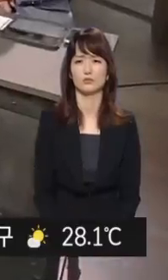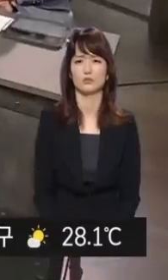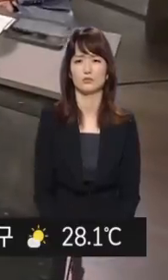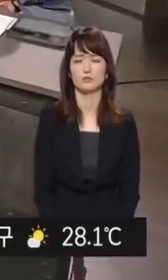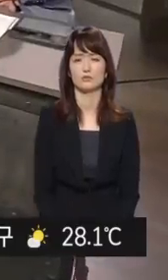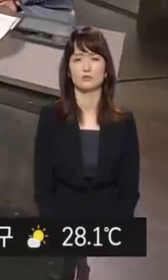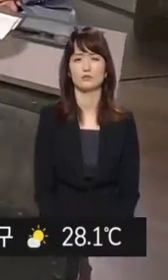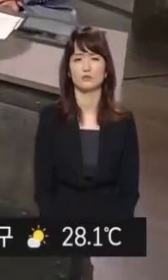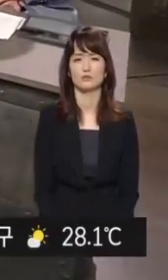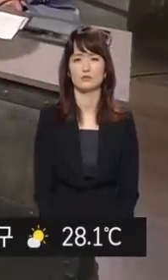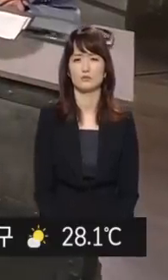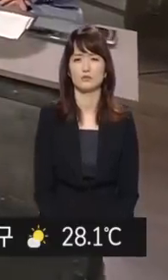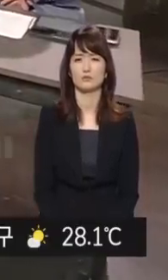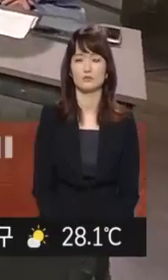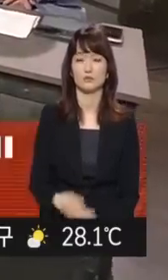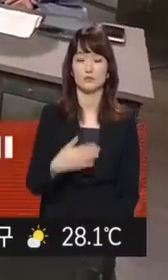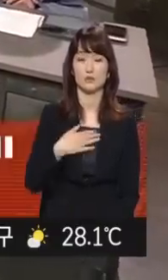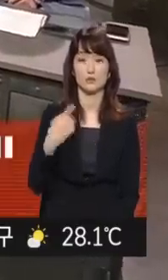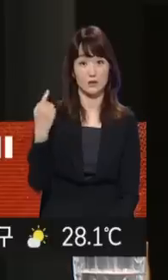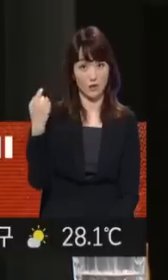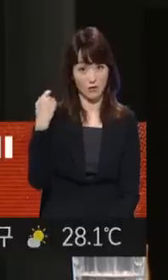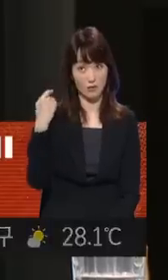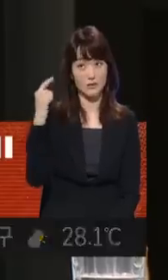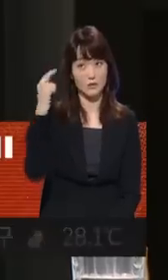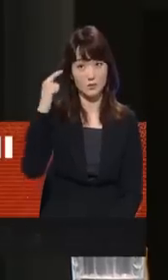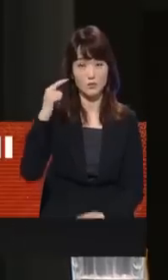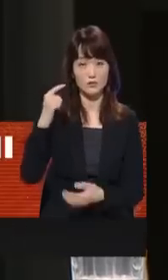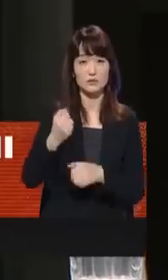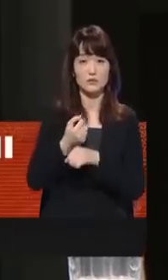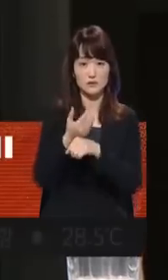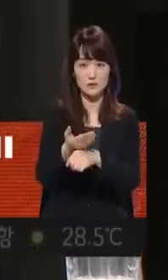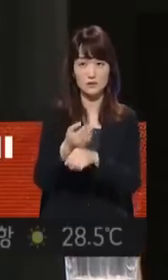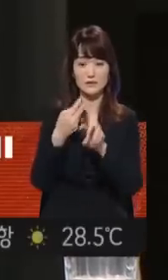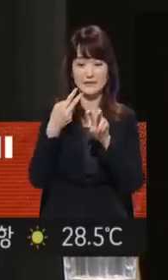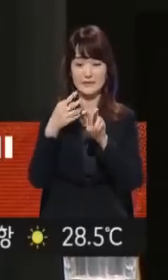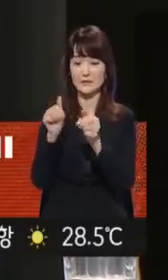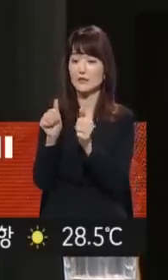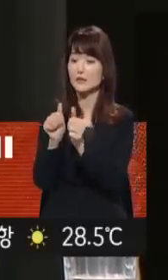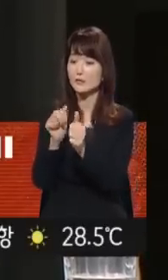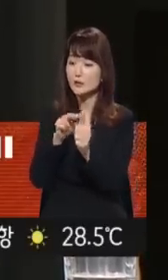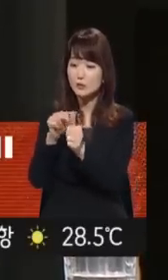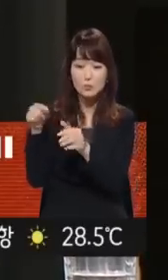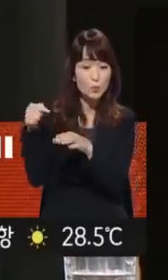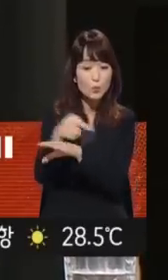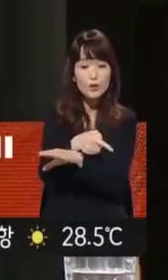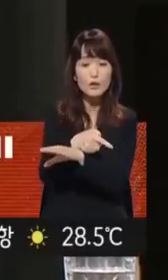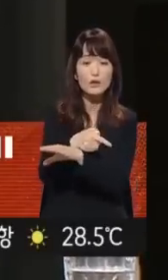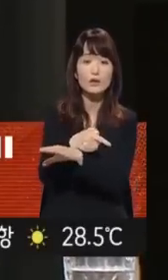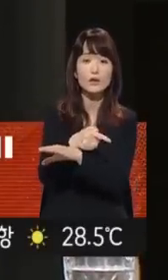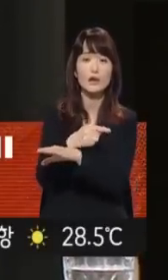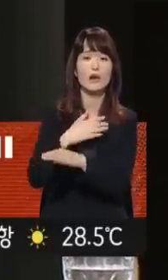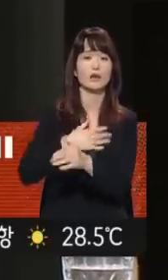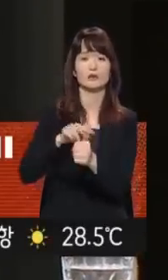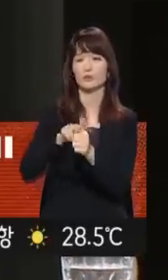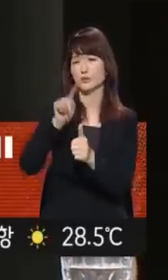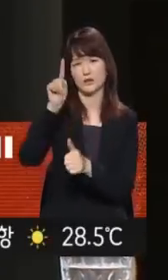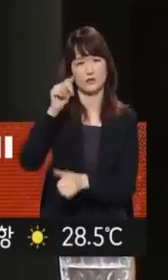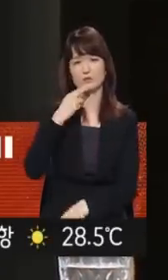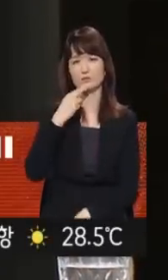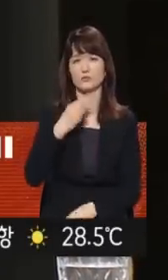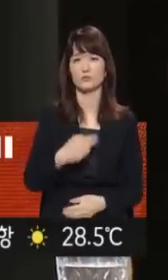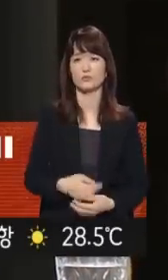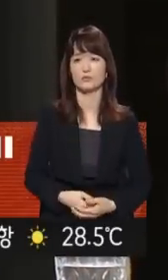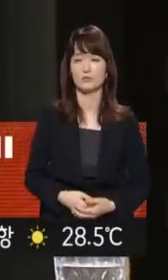저도 어제이 오프닝에서이 소식을 전해드리면서 20대 남성이라는 정보 외에는 저희도 아는게 없다라고